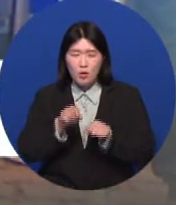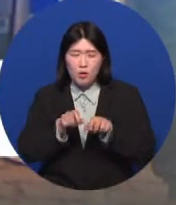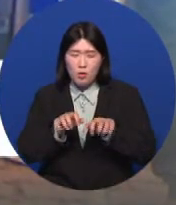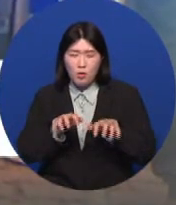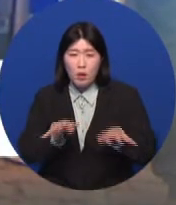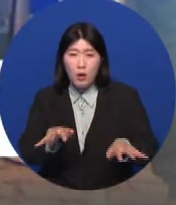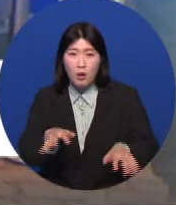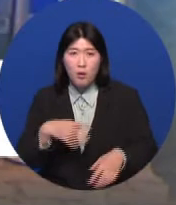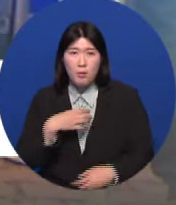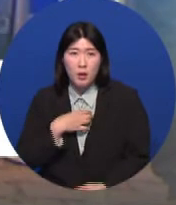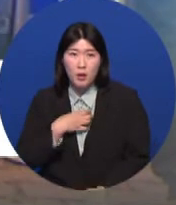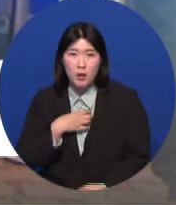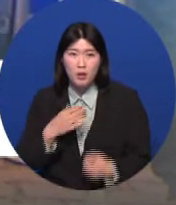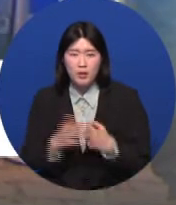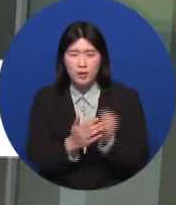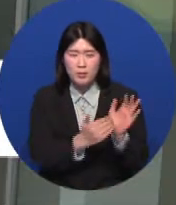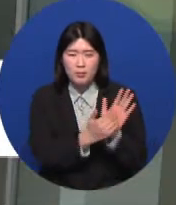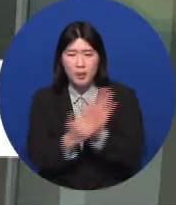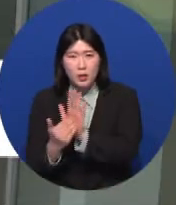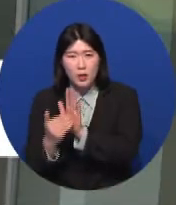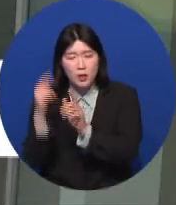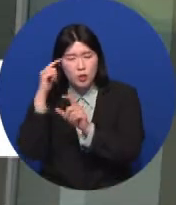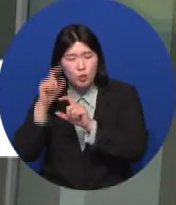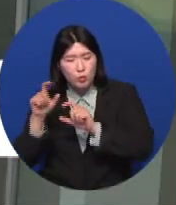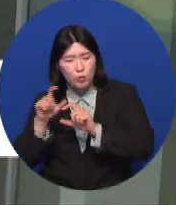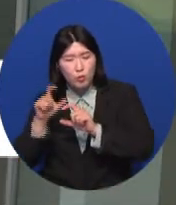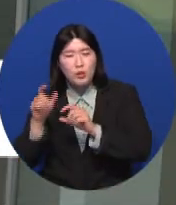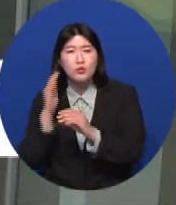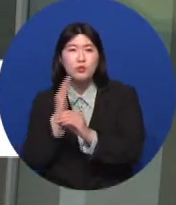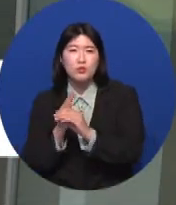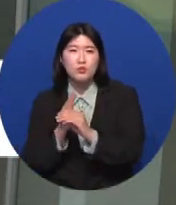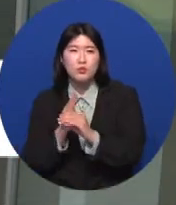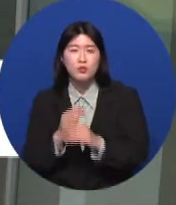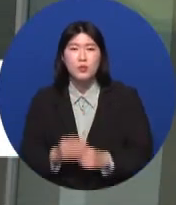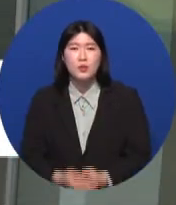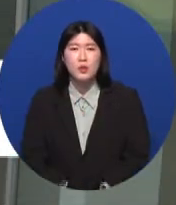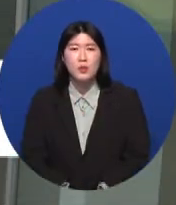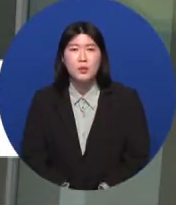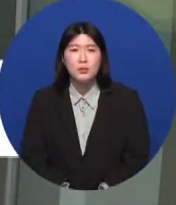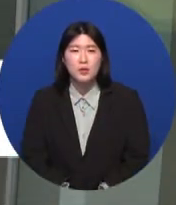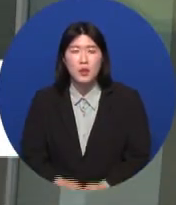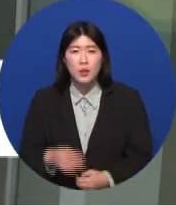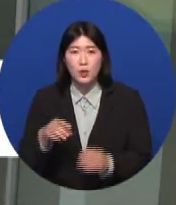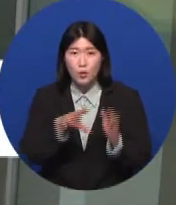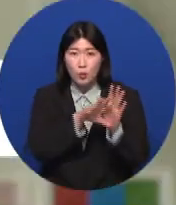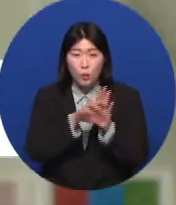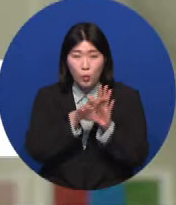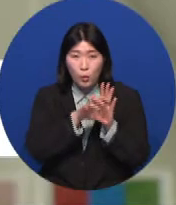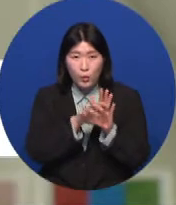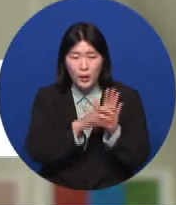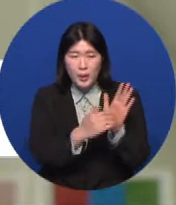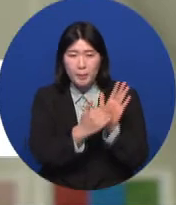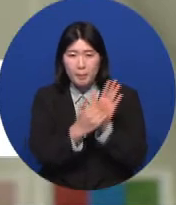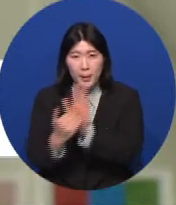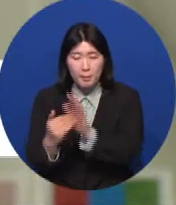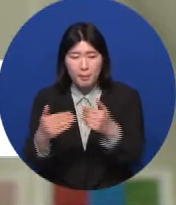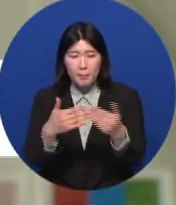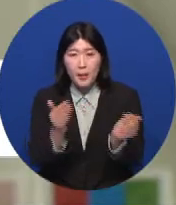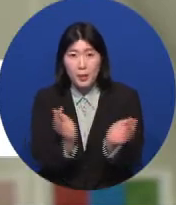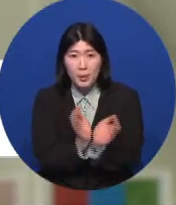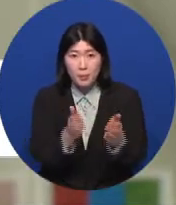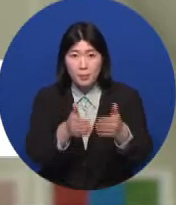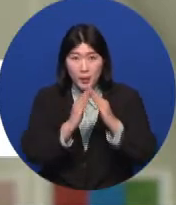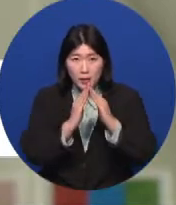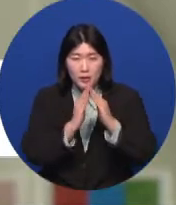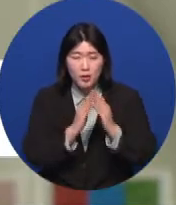맞춰 방역과 의료 대응체계를 변경합니다 충남도는 코론 알고 확산 대응 추진단 에 꾸려 고위험군